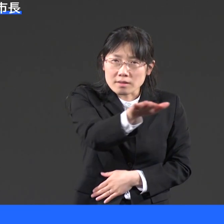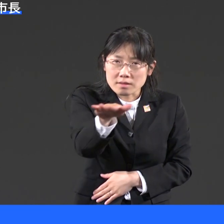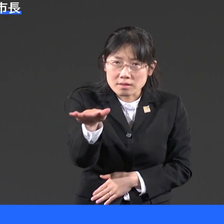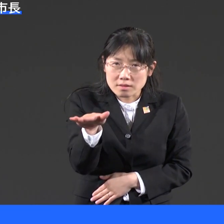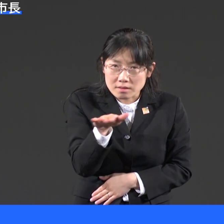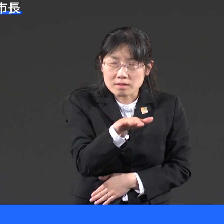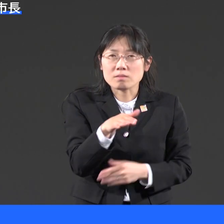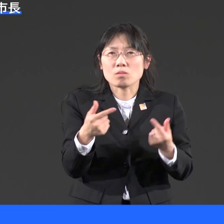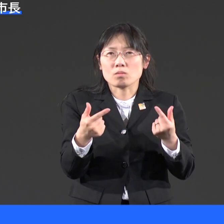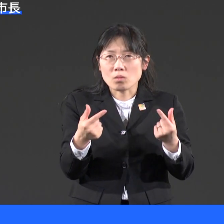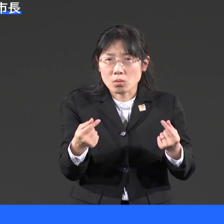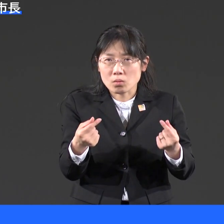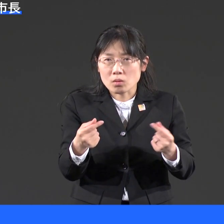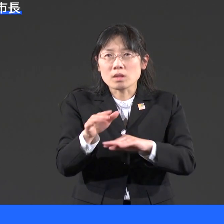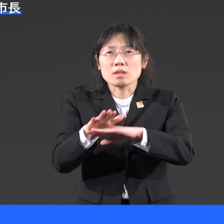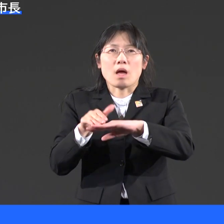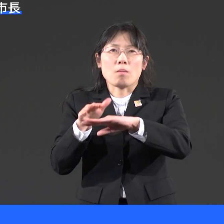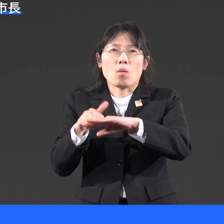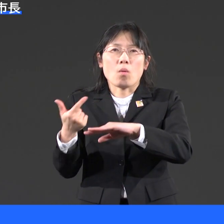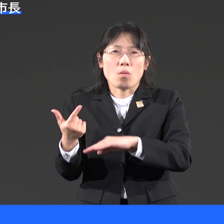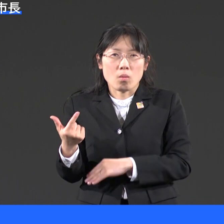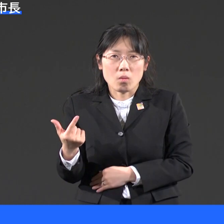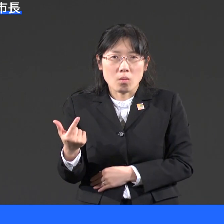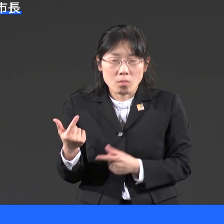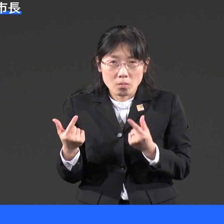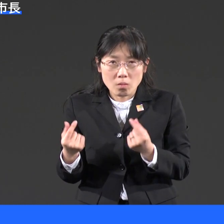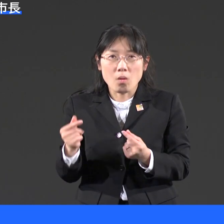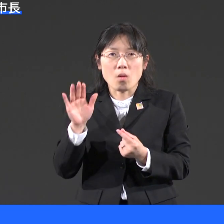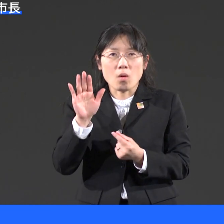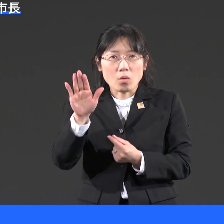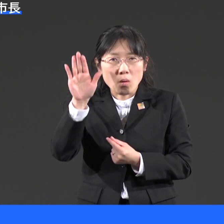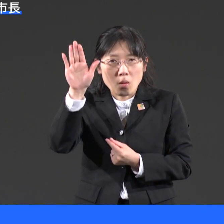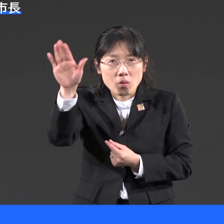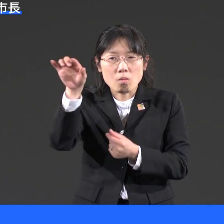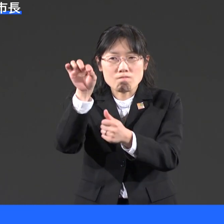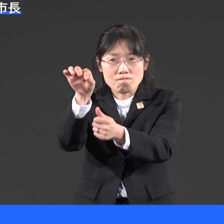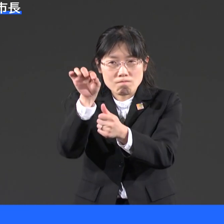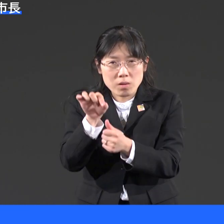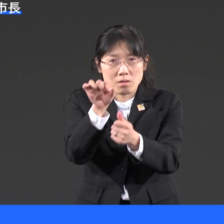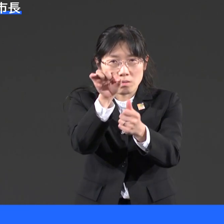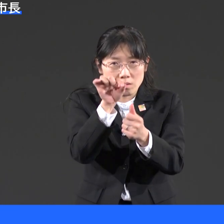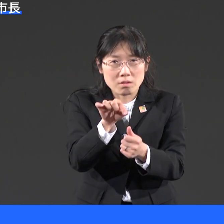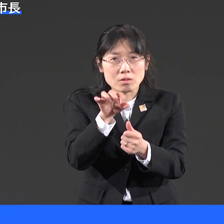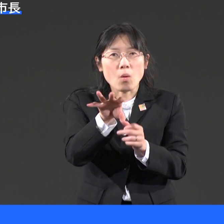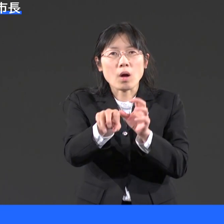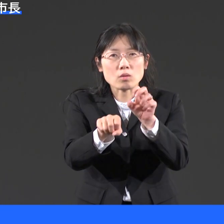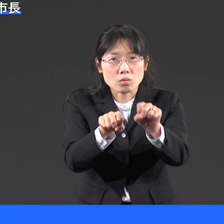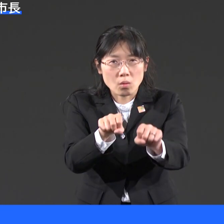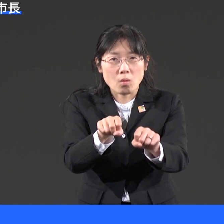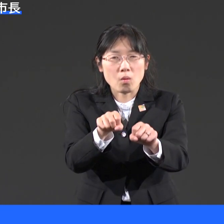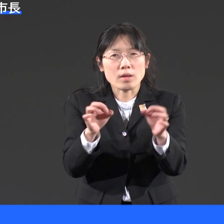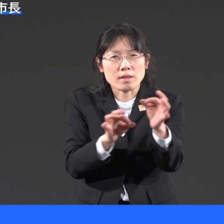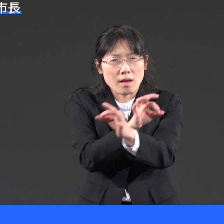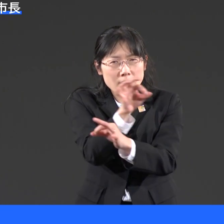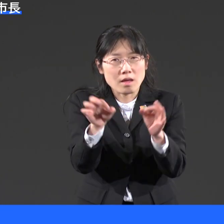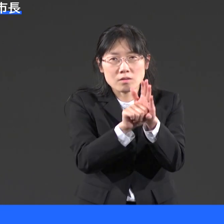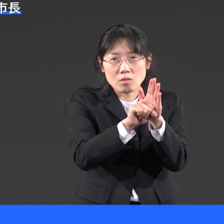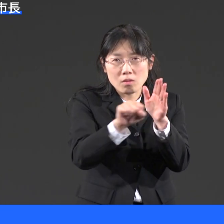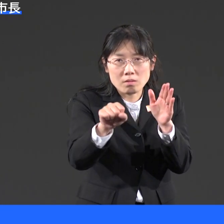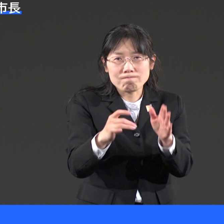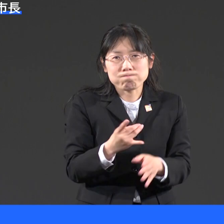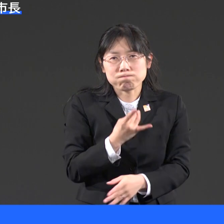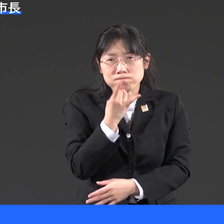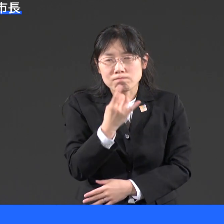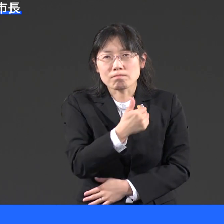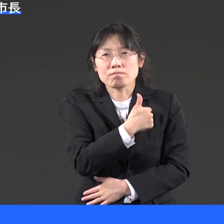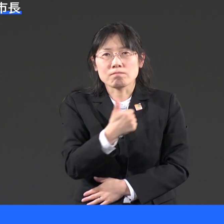し、札幌においてもですね、まあ、今後のいろいろな雇用の問題確保ということについてやっぱり経済的な効果というものは期待できる